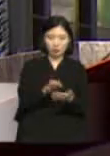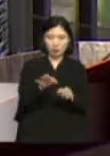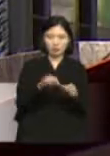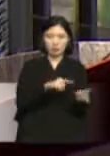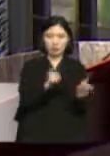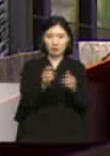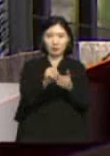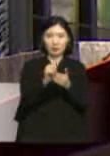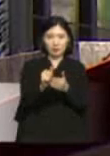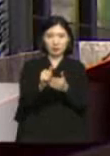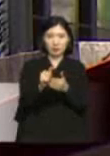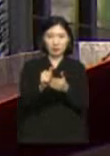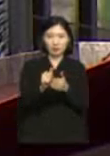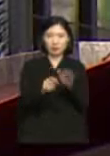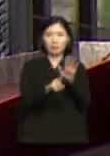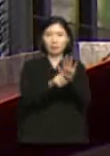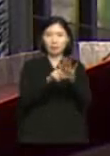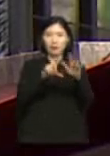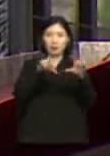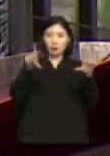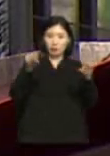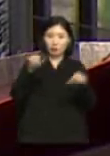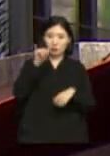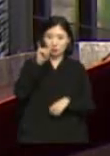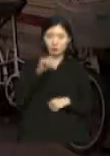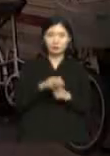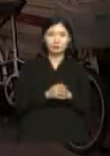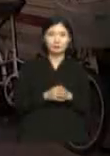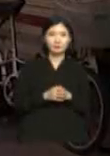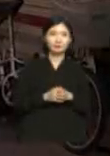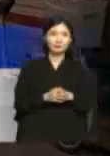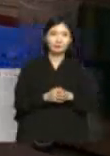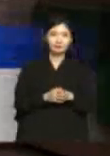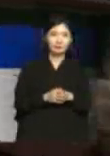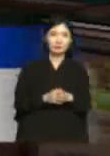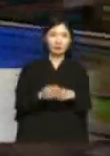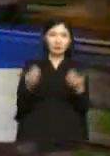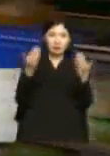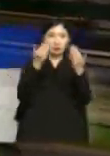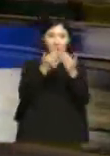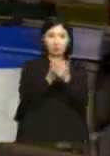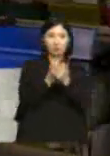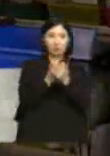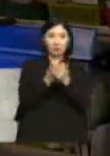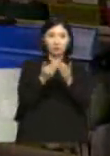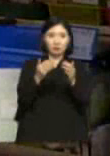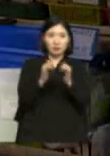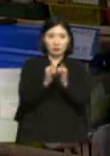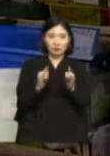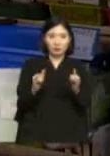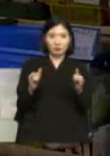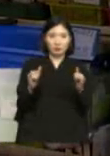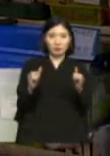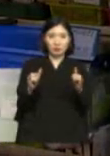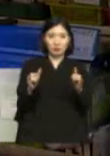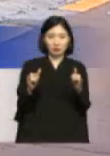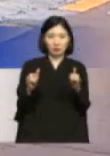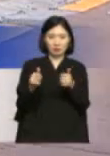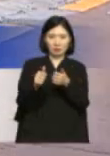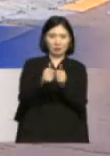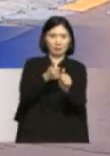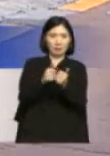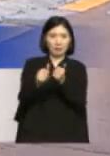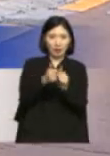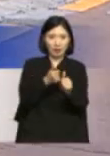활성화를 이끌자는 현수막이 내걸릴 정도입니다. 저녁 때 퇴근할 때 보면 사람들끼리 어깨가 부딪힌 것 같아요. 근데